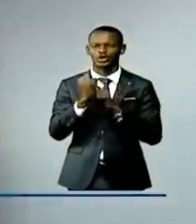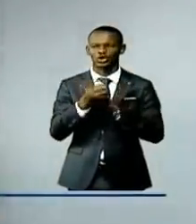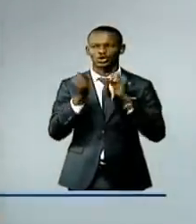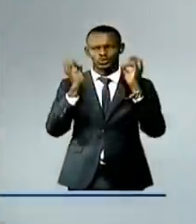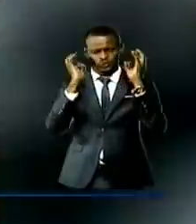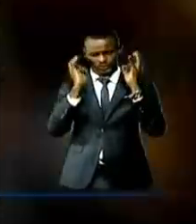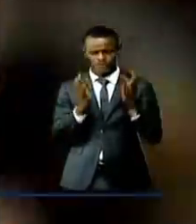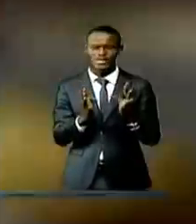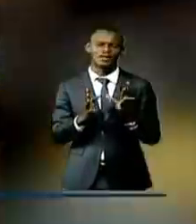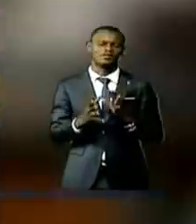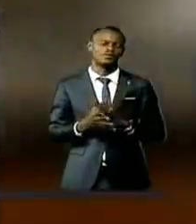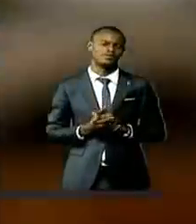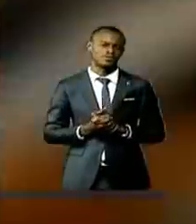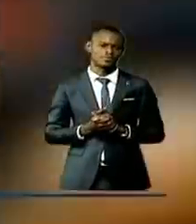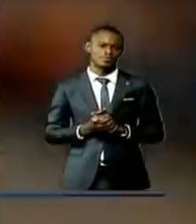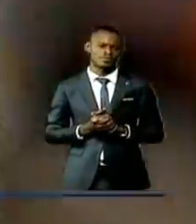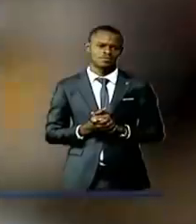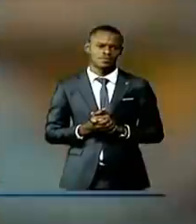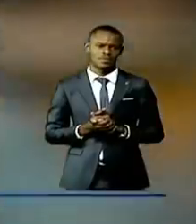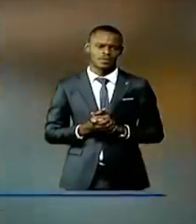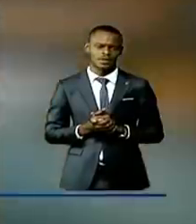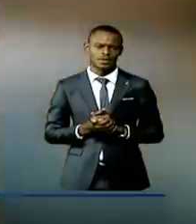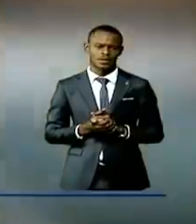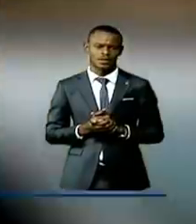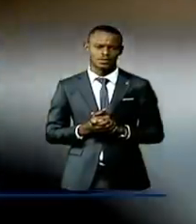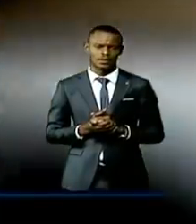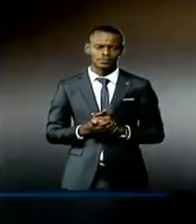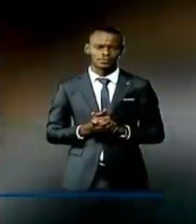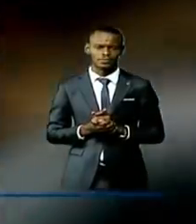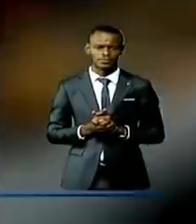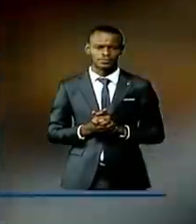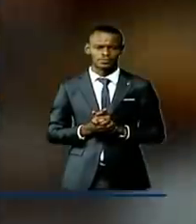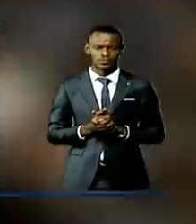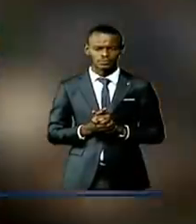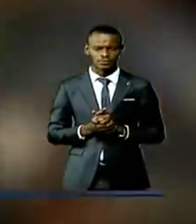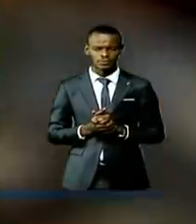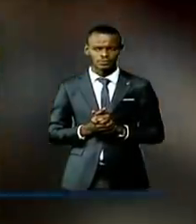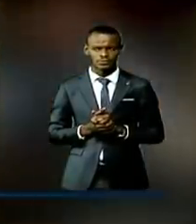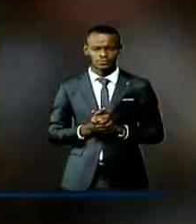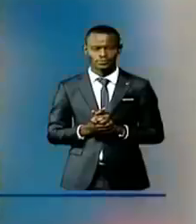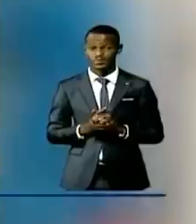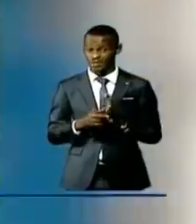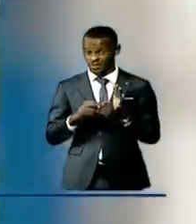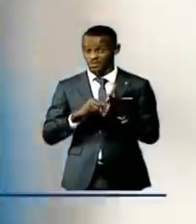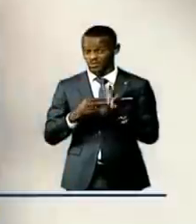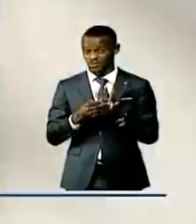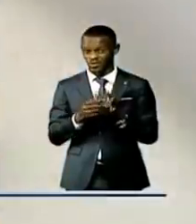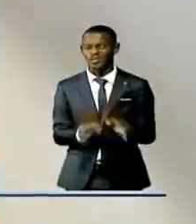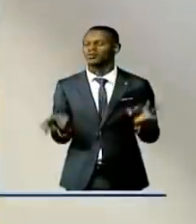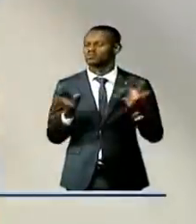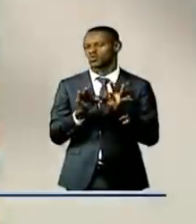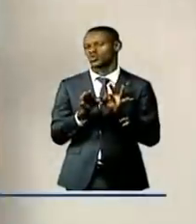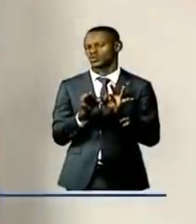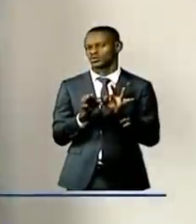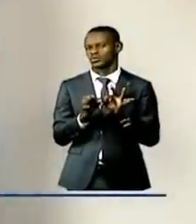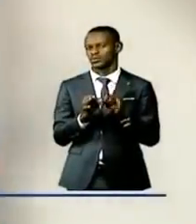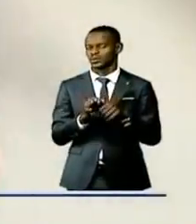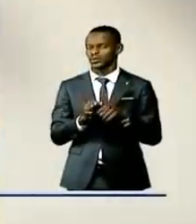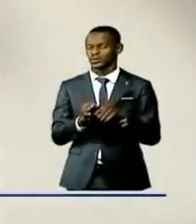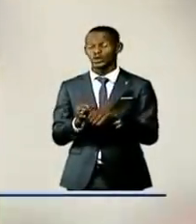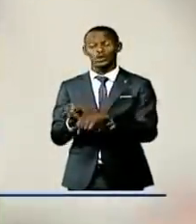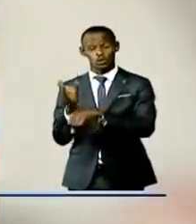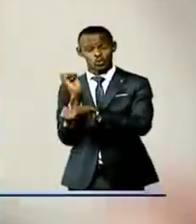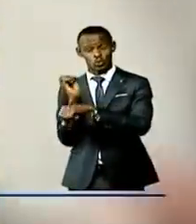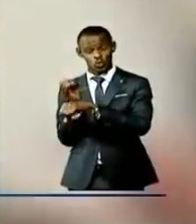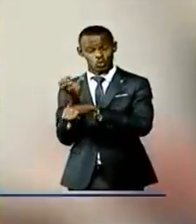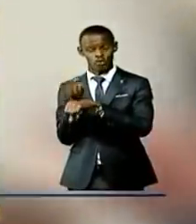plan humain et matériel lorsqu'une telle scène s'est produite. Pour tout dire, il est impérieux que les autorités à tous